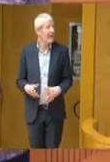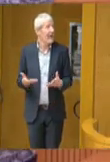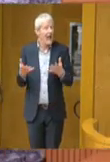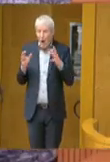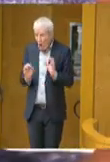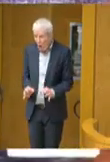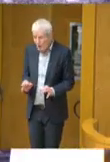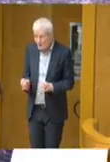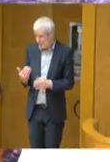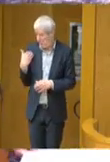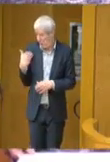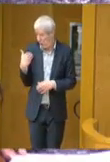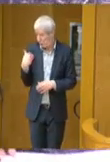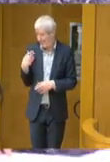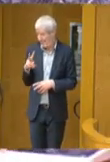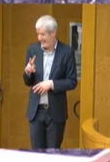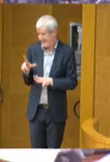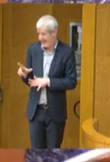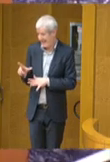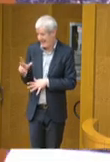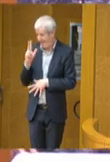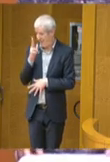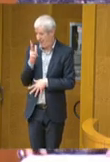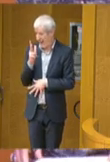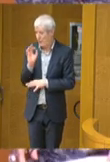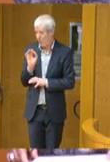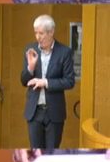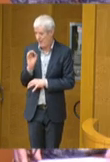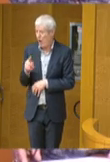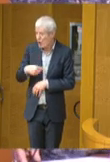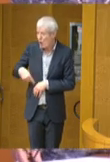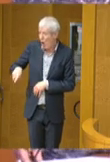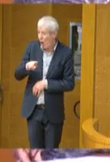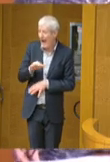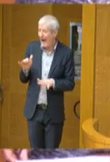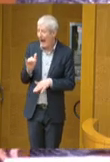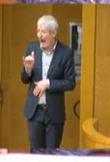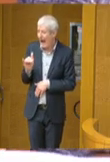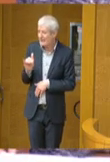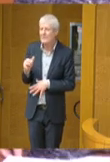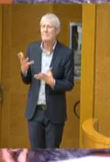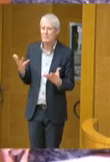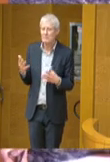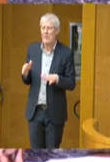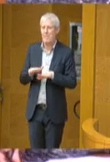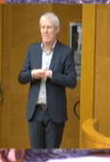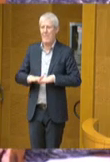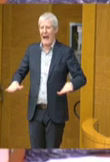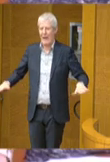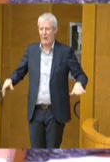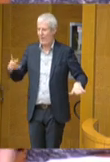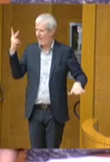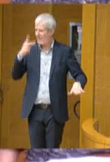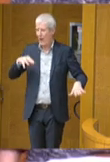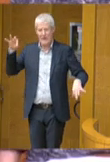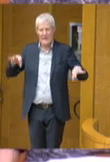fa, il 27 febbraio per esattezza, noi ragazzi ci siamo ritrovati a calcare il parco di